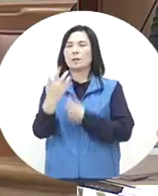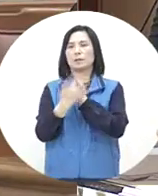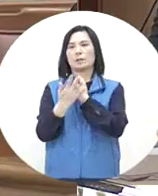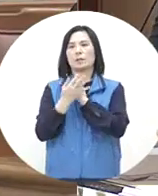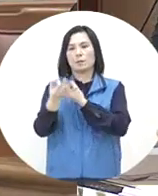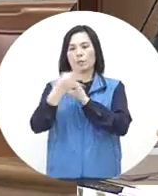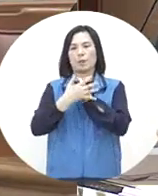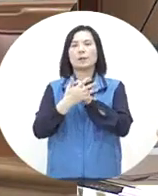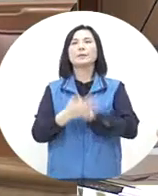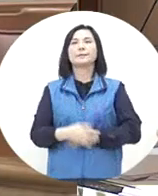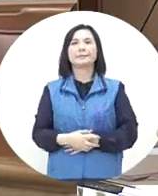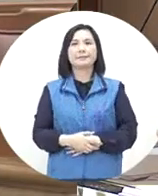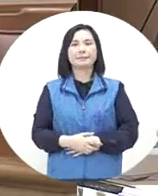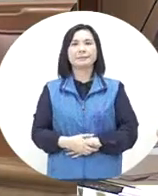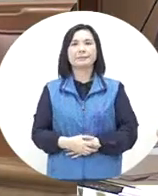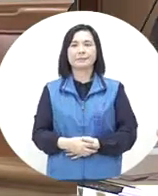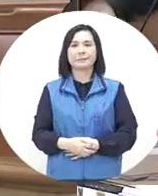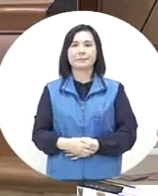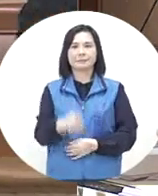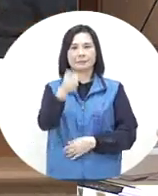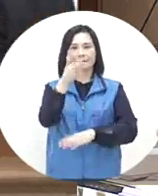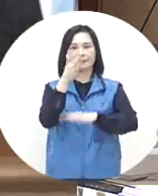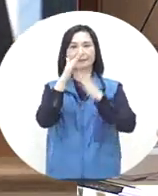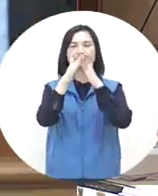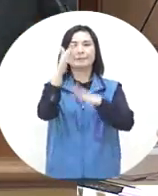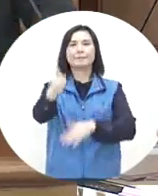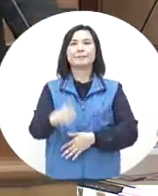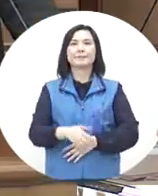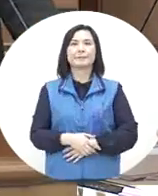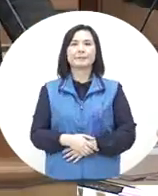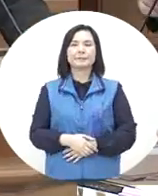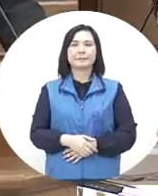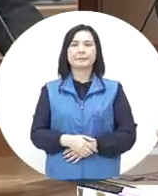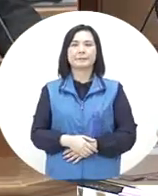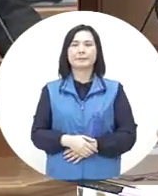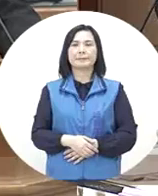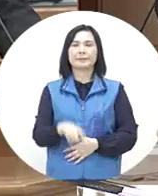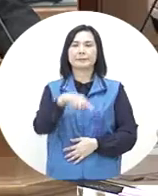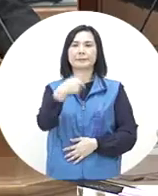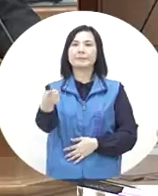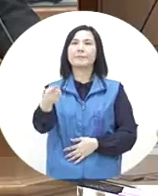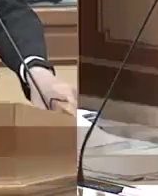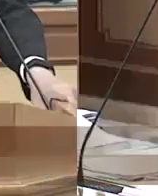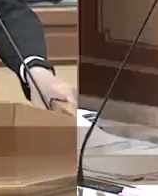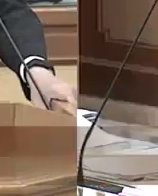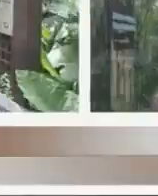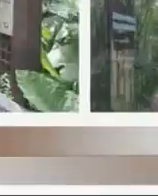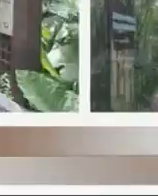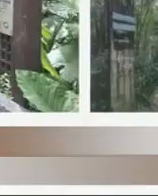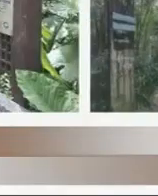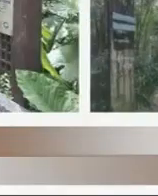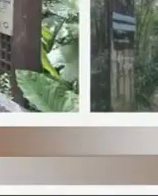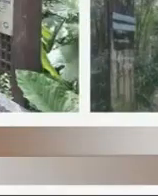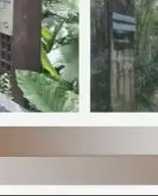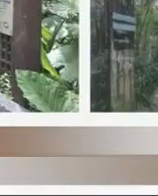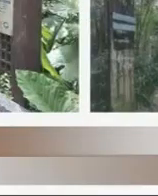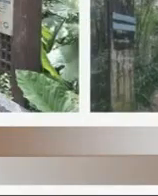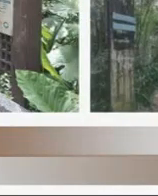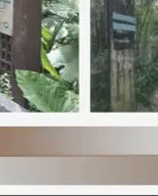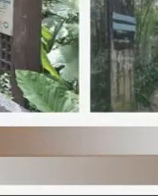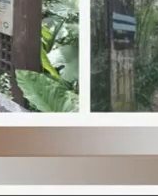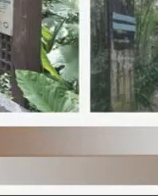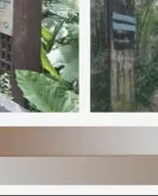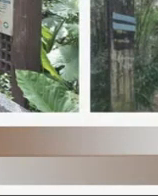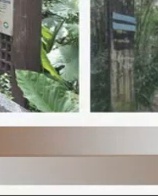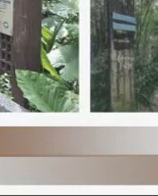是中央了吼，好。 要 。好，谢谢市长吼。再来是航楼 Day 的登山步道啊，这也感谢市长吼。这个地面损坏这个